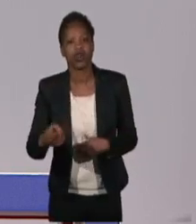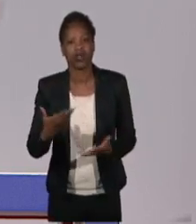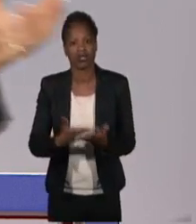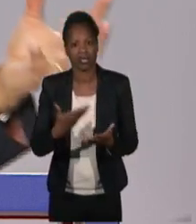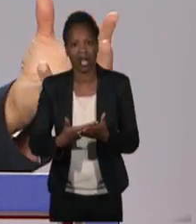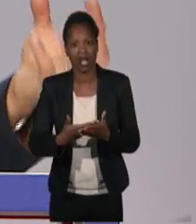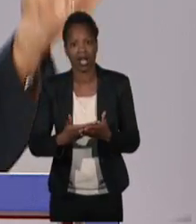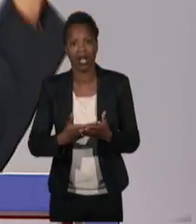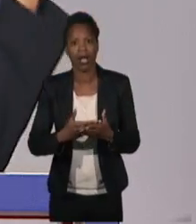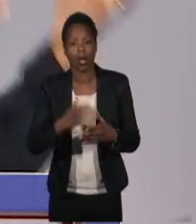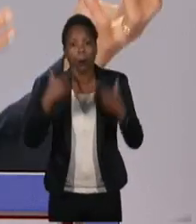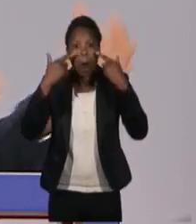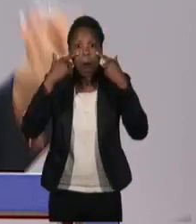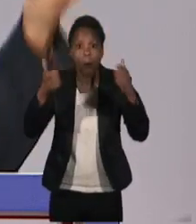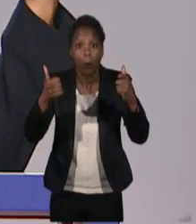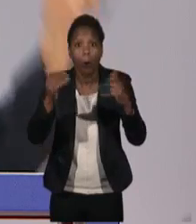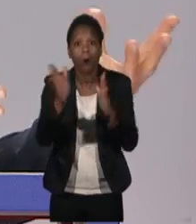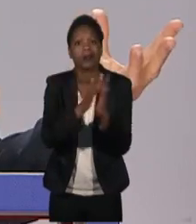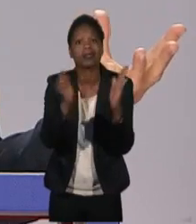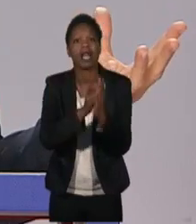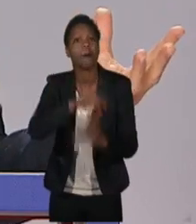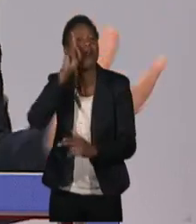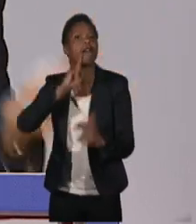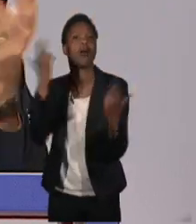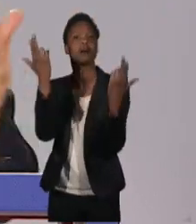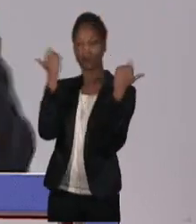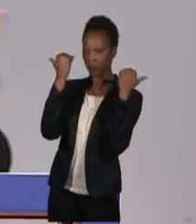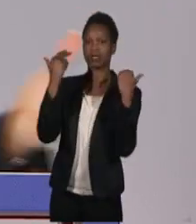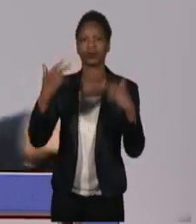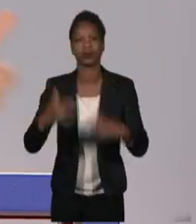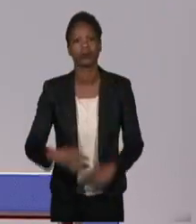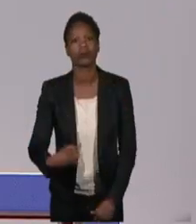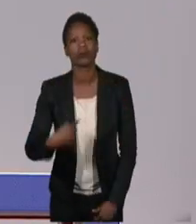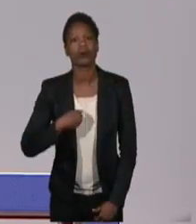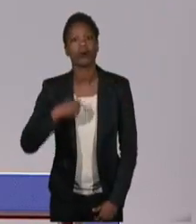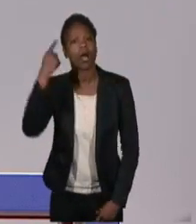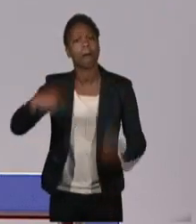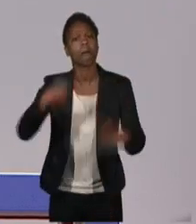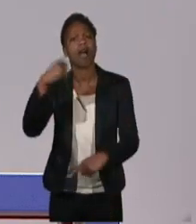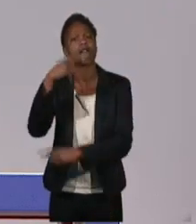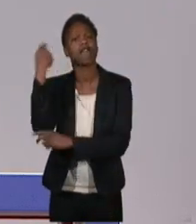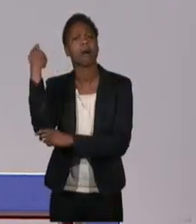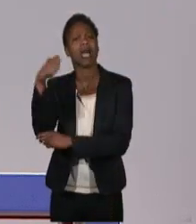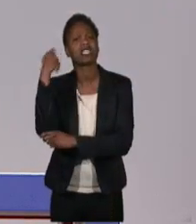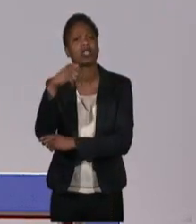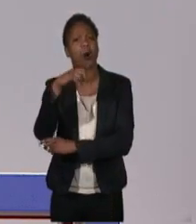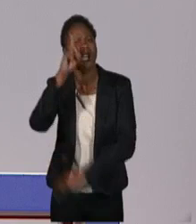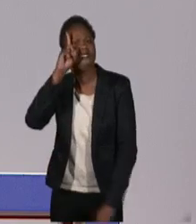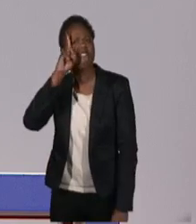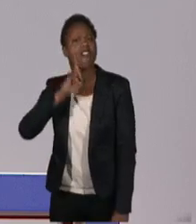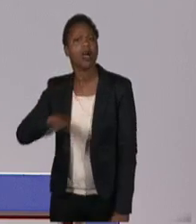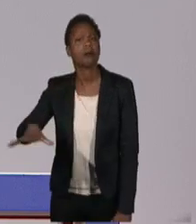religieuse. C'est un signe de soumission de la femme. Moi, présidente de la République, aucune femme ne